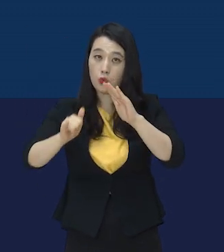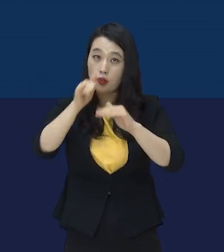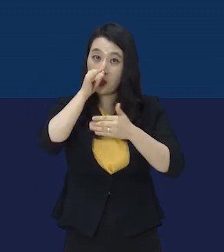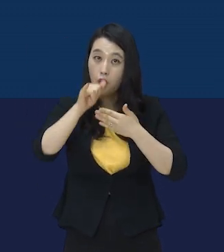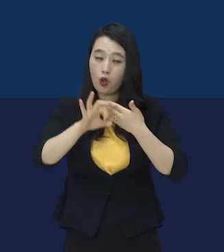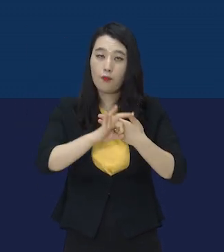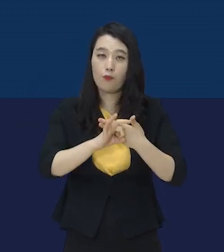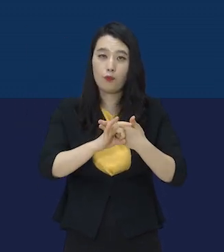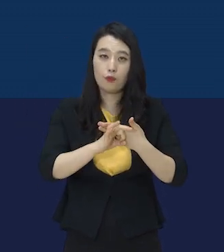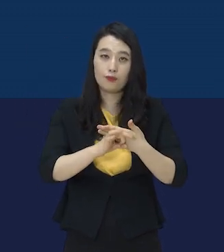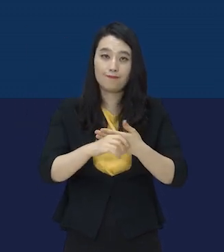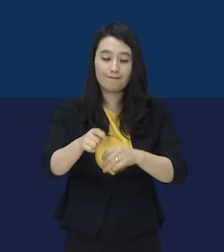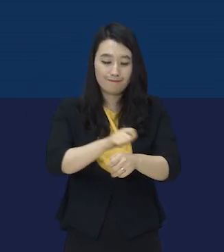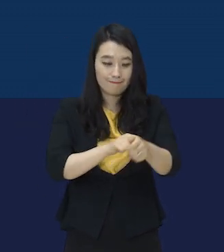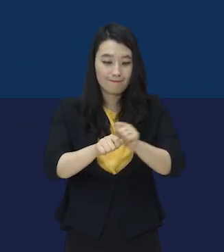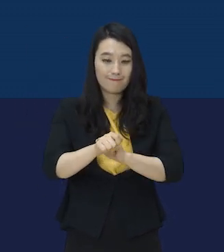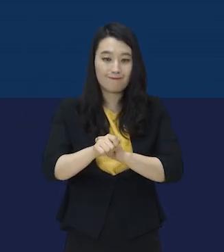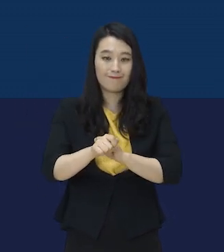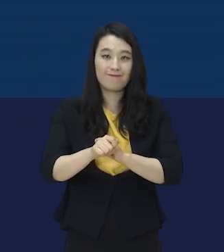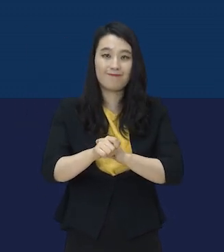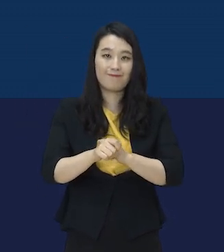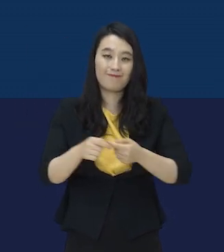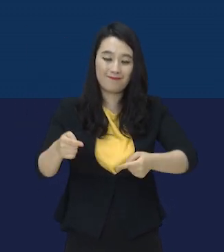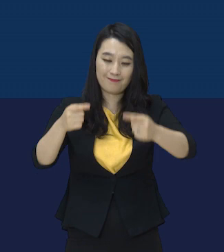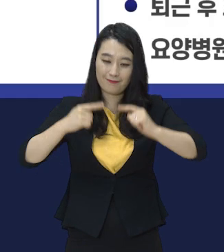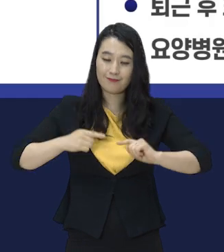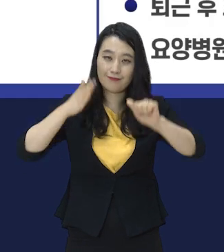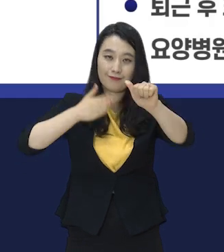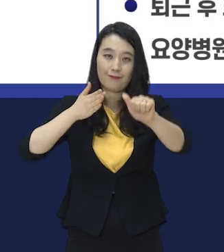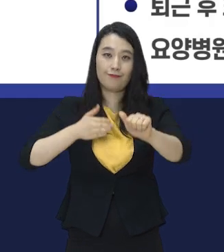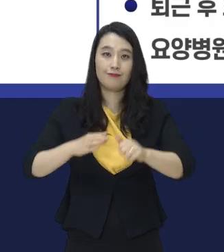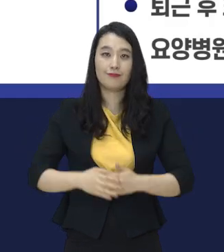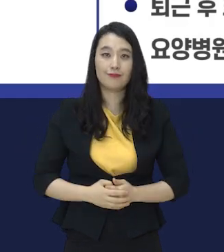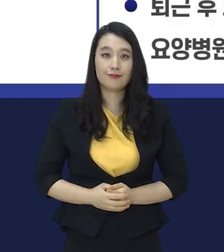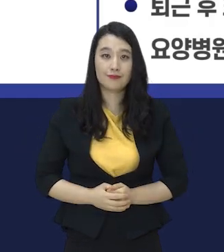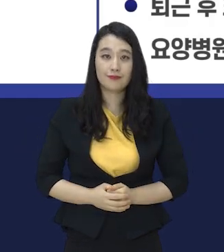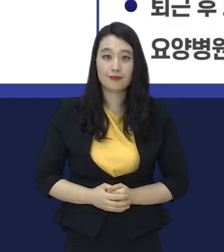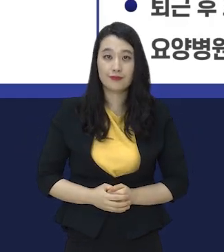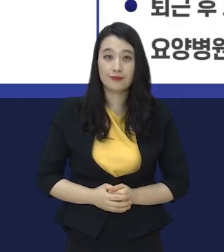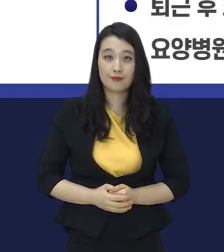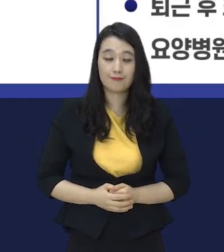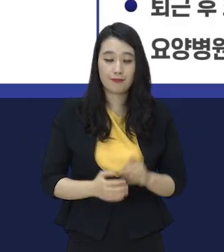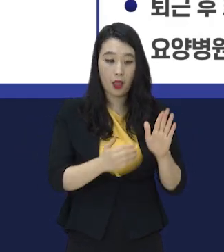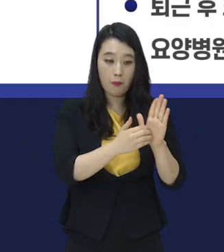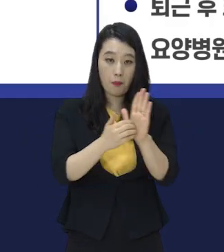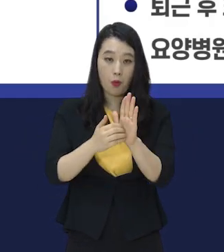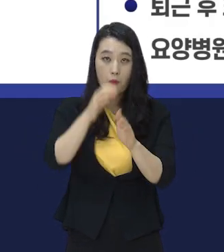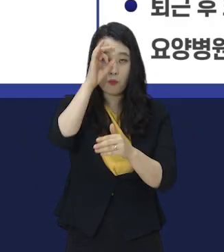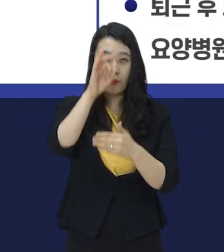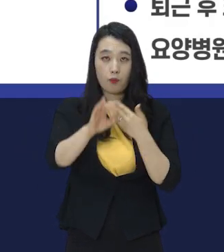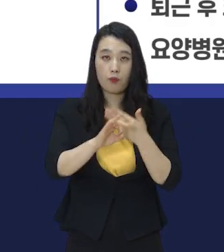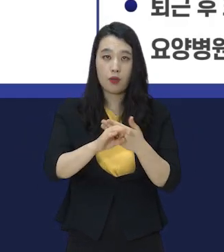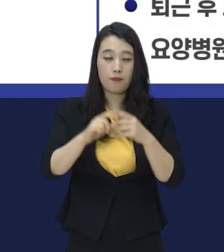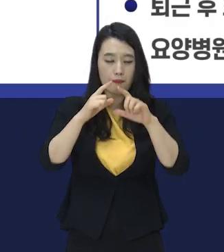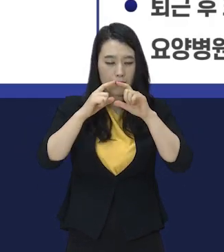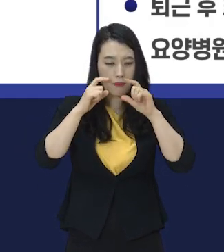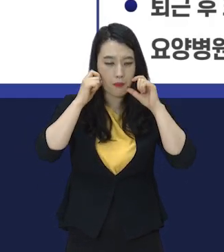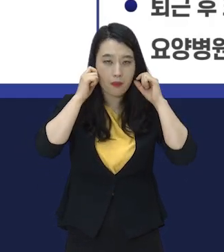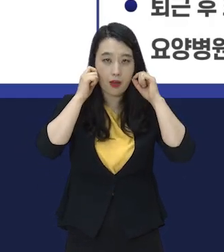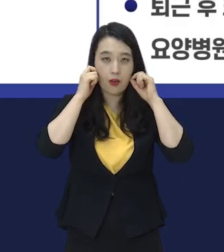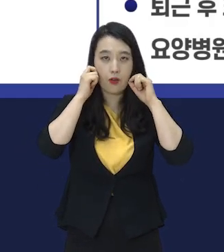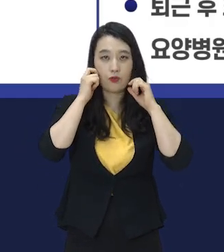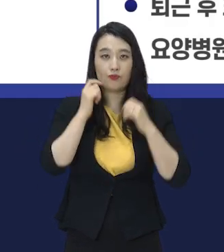분들은 적극적으로 활용해 주시기 바랍니다. 방역당국에 따르면 마스크만 잘 써도